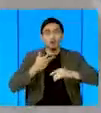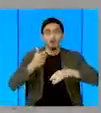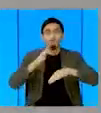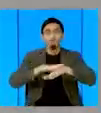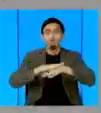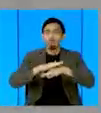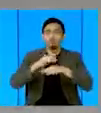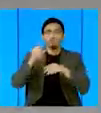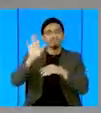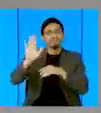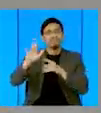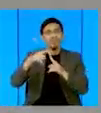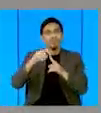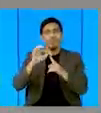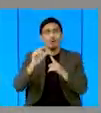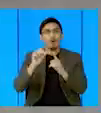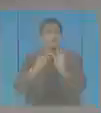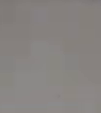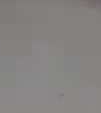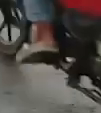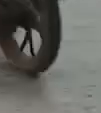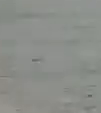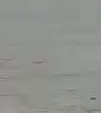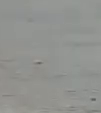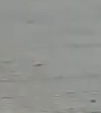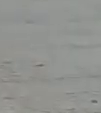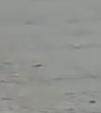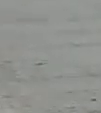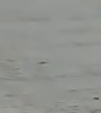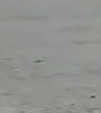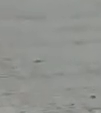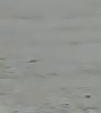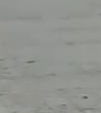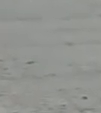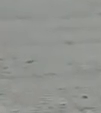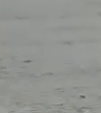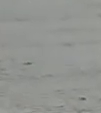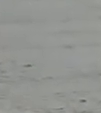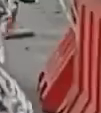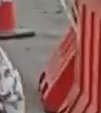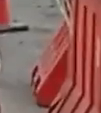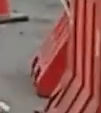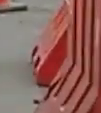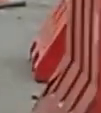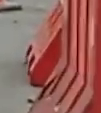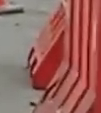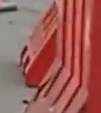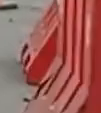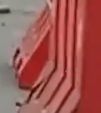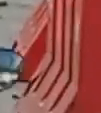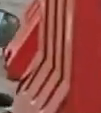Madura. Bahkan pemudik yang mengendarai sepeda motor nekat menerobos jalur roda 4 untuk menghindari kepadatan di jalur roda